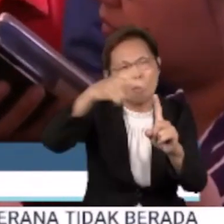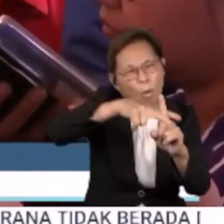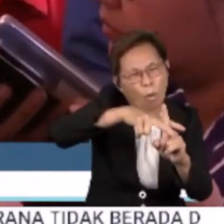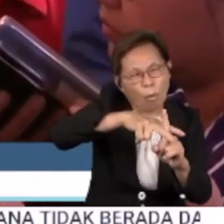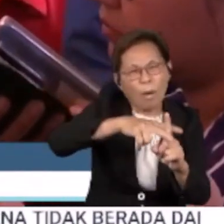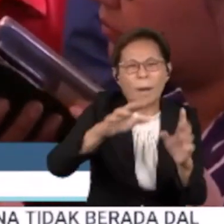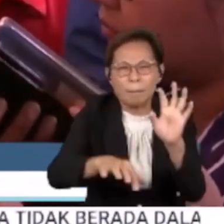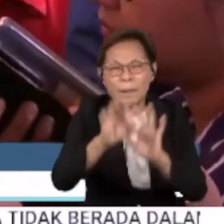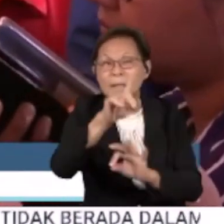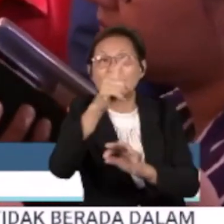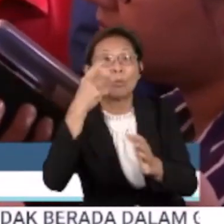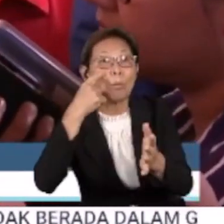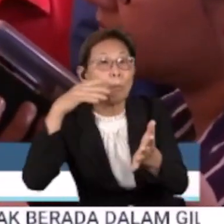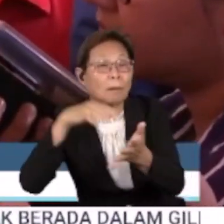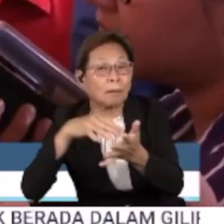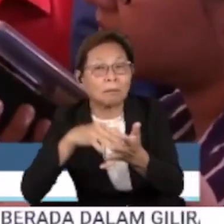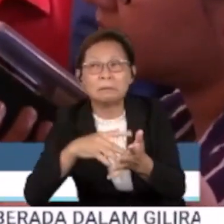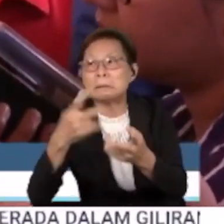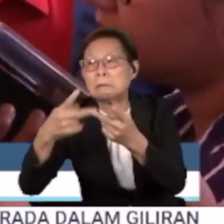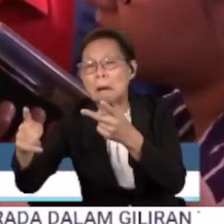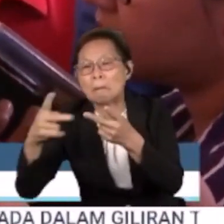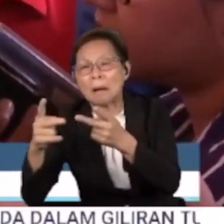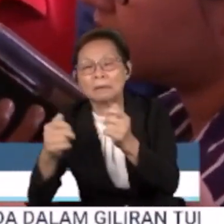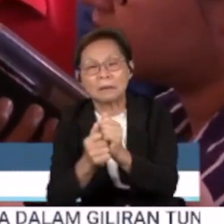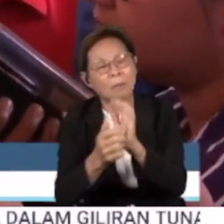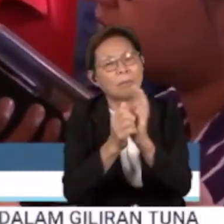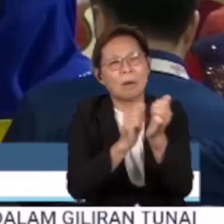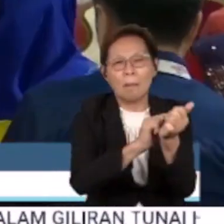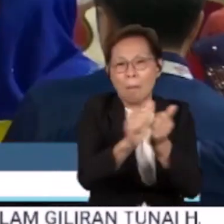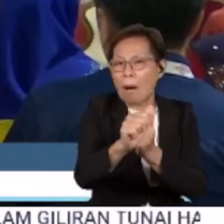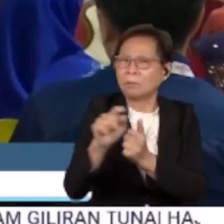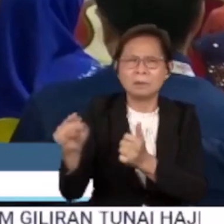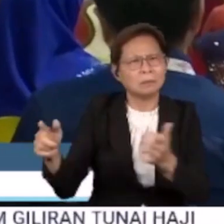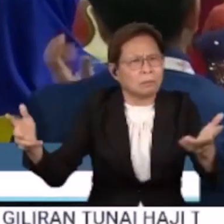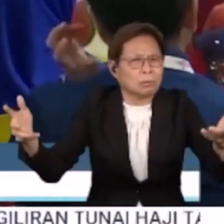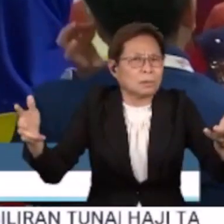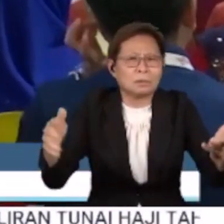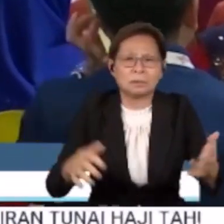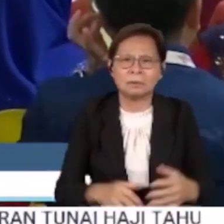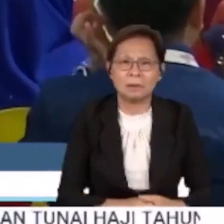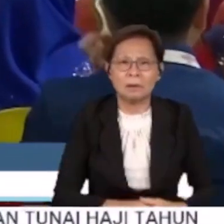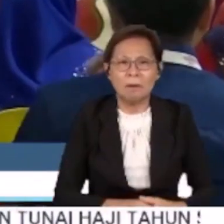pilih satu subjek yang tak sesuai dengan kelayakan dia. Itu je.